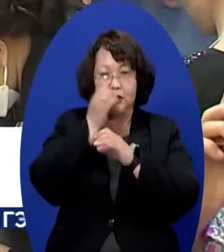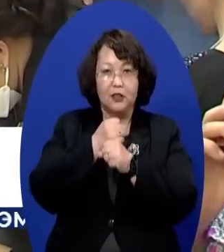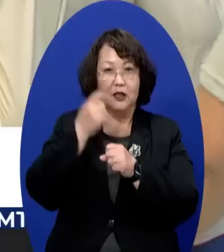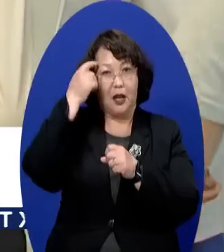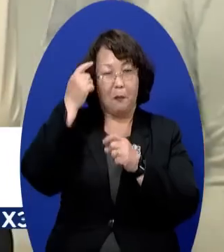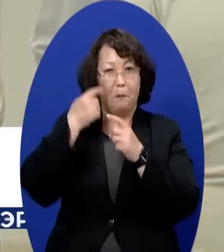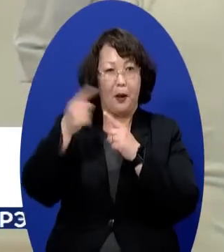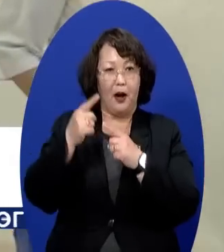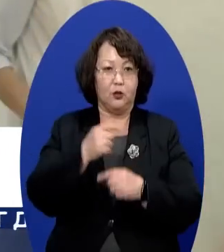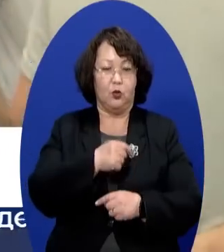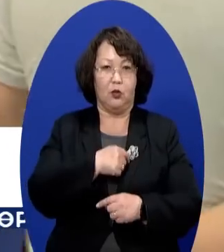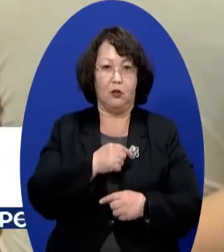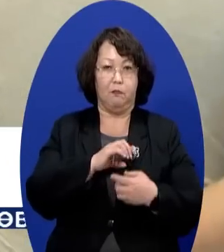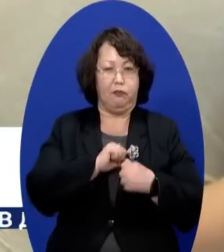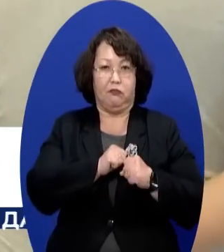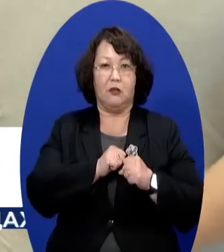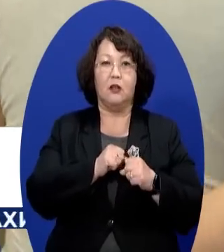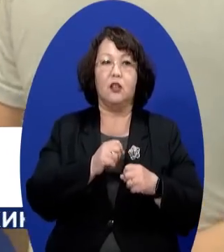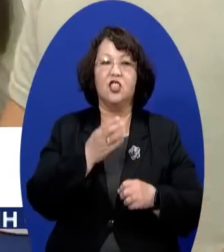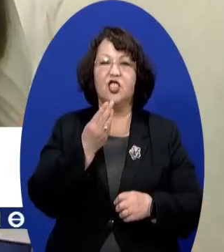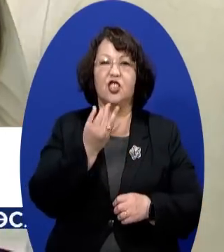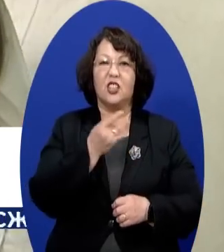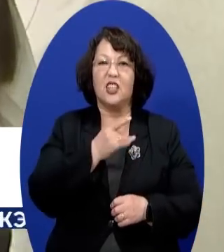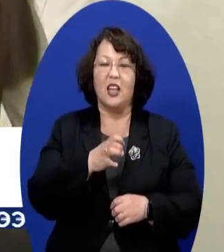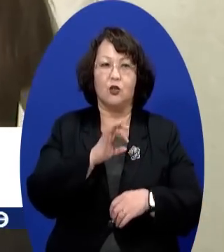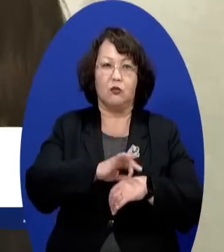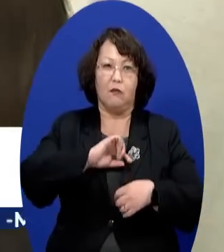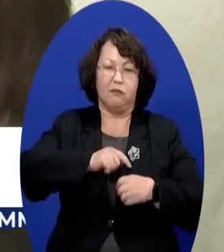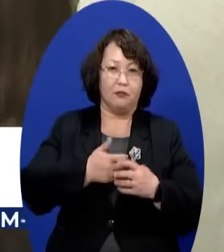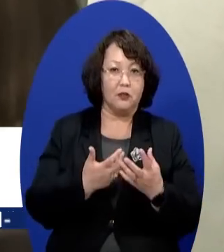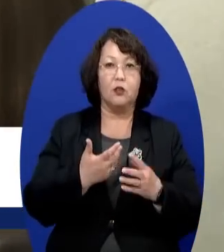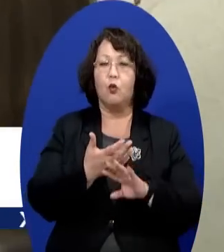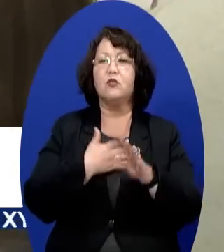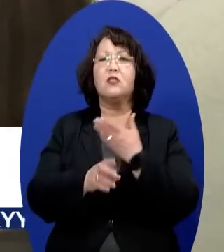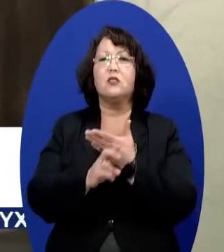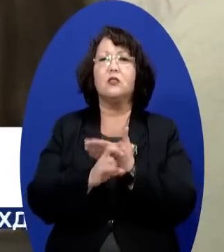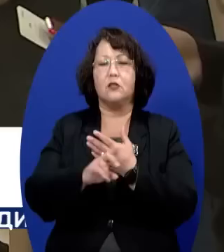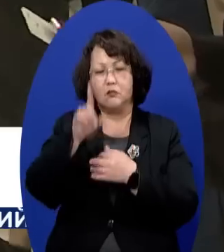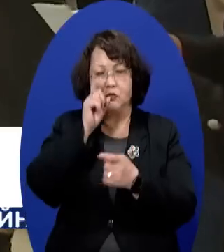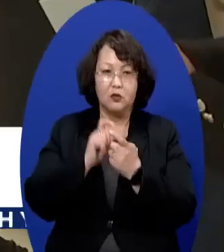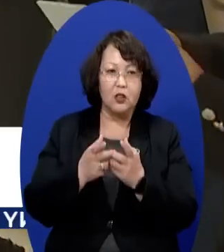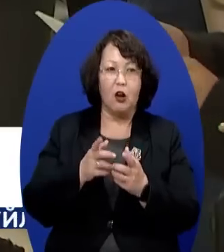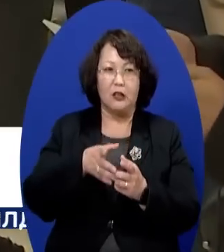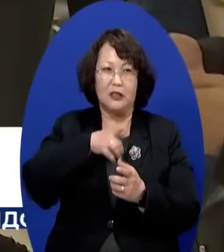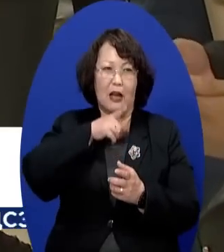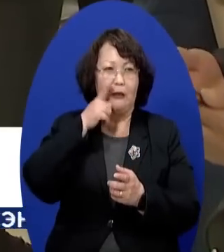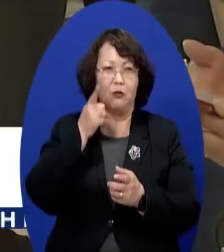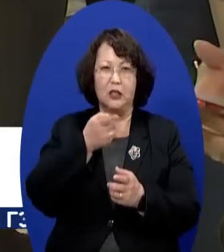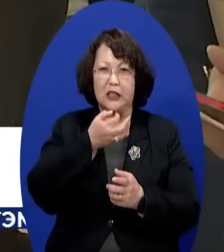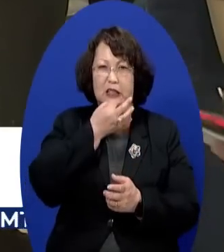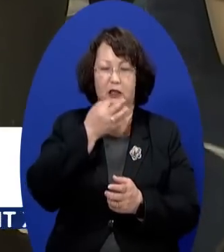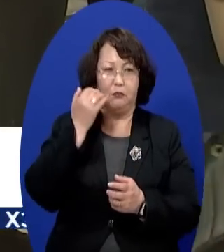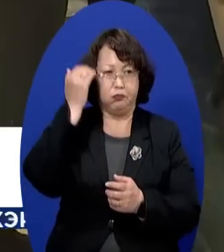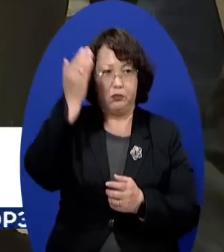зүрхний шигдээсээс бүрэн урдчлан сэргийлдэг. Жил ирэх бүр нэмэгдэж, залуужиж, өдөр бүр өснө нэмэгдэж байгаа даралт эксэлтийн